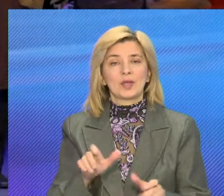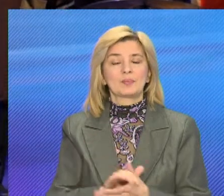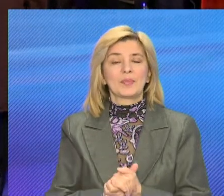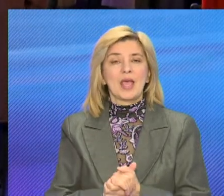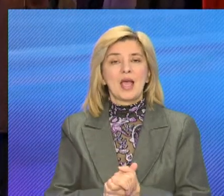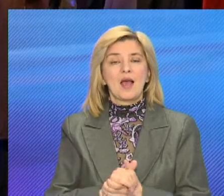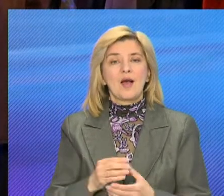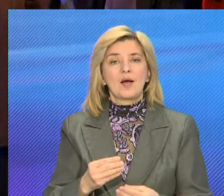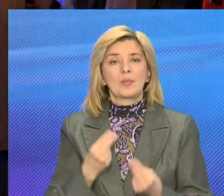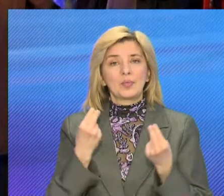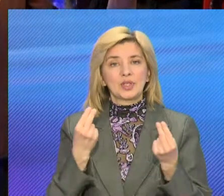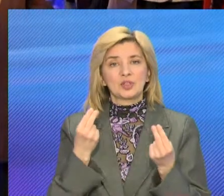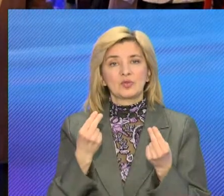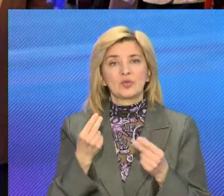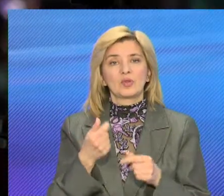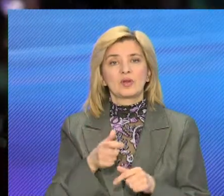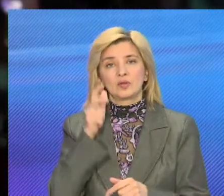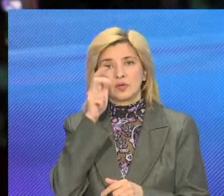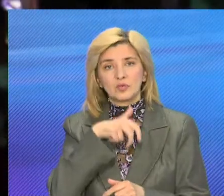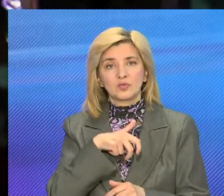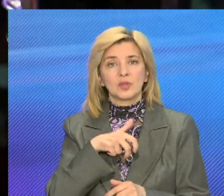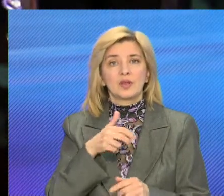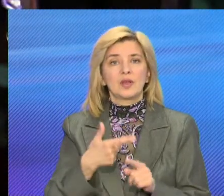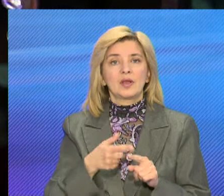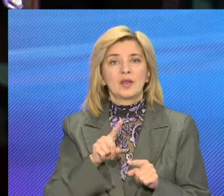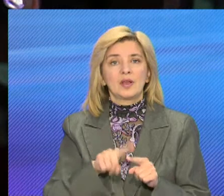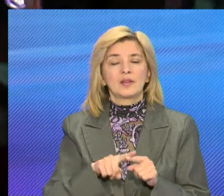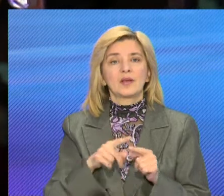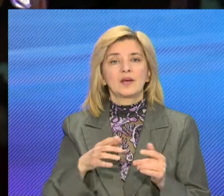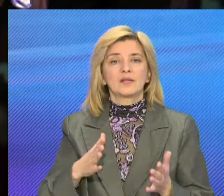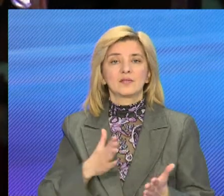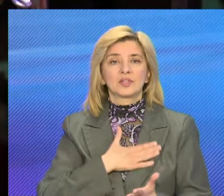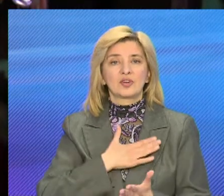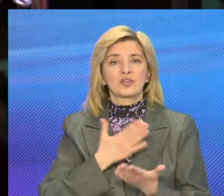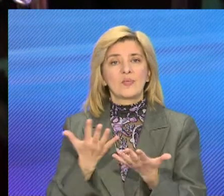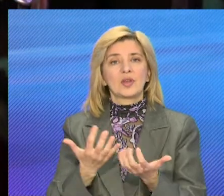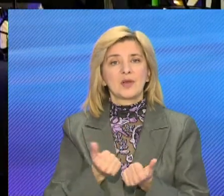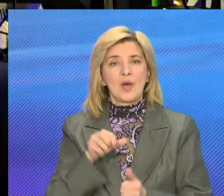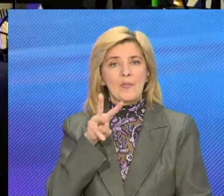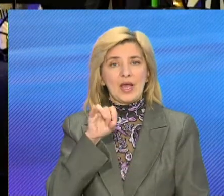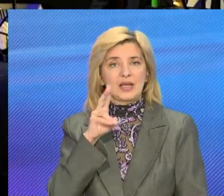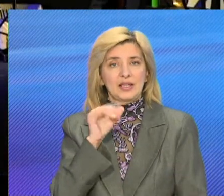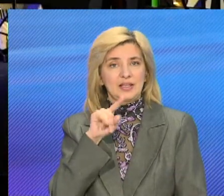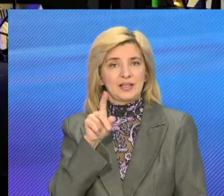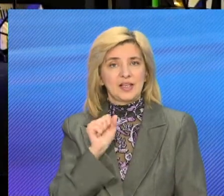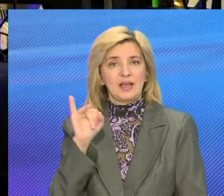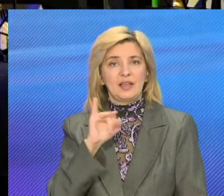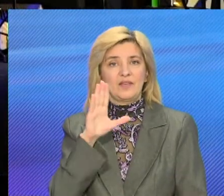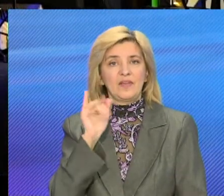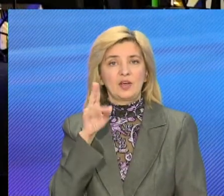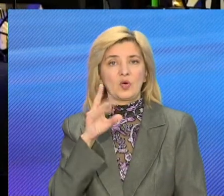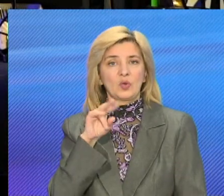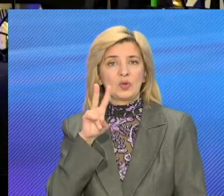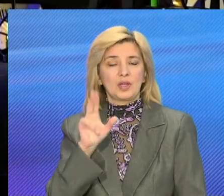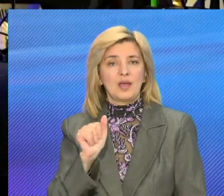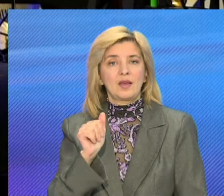и Като ровно нудота. Тому яны сардешно принимают маркиза и виконта, яких подослали непризнанные женихи. И девчины